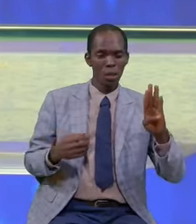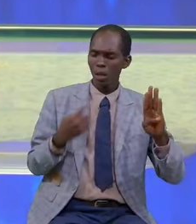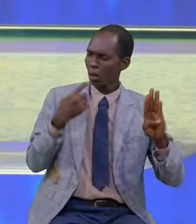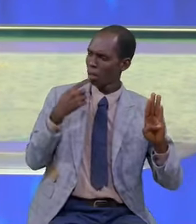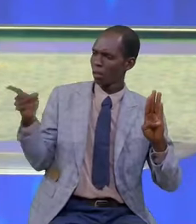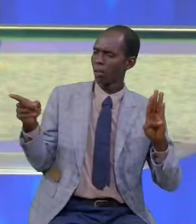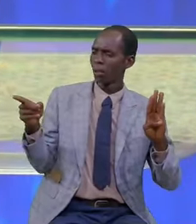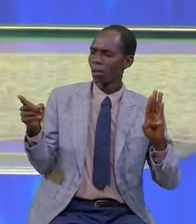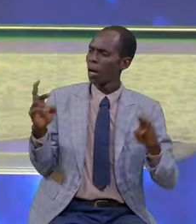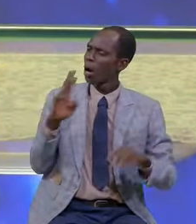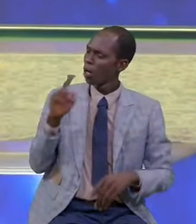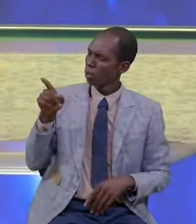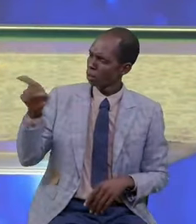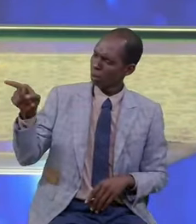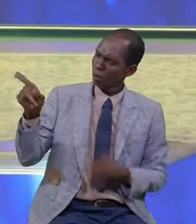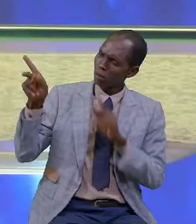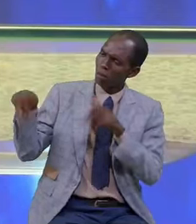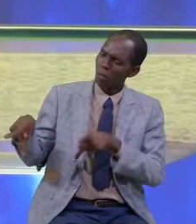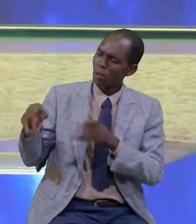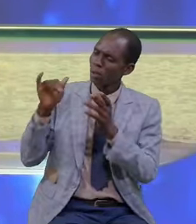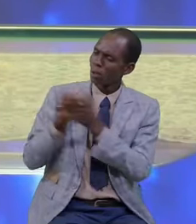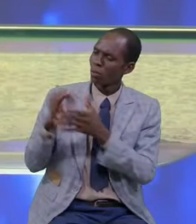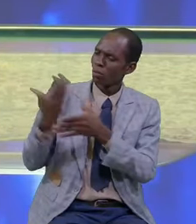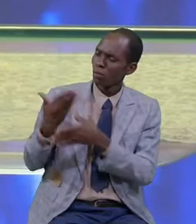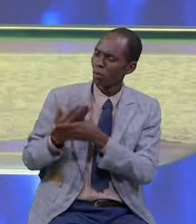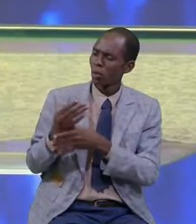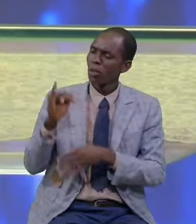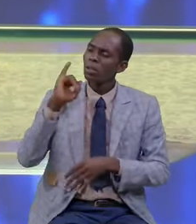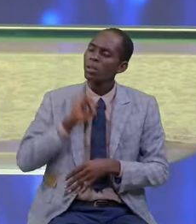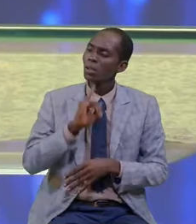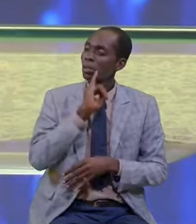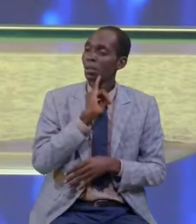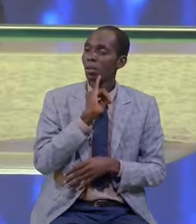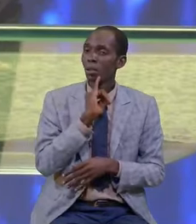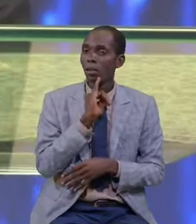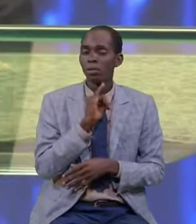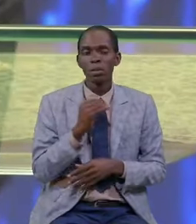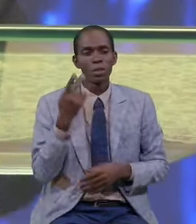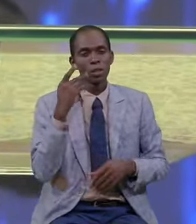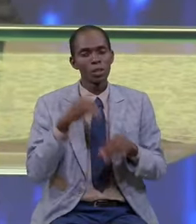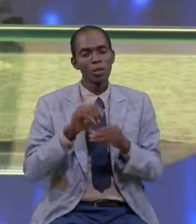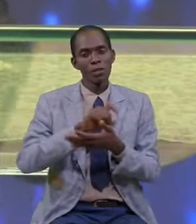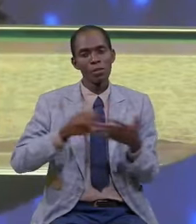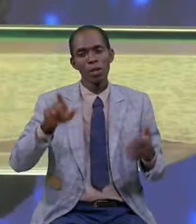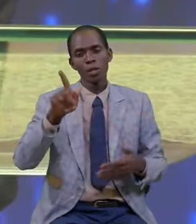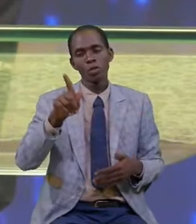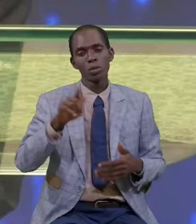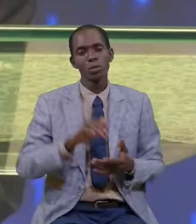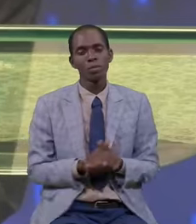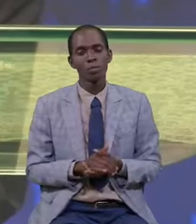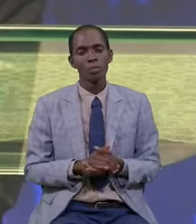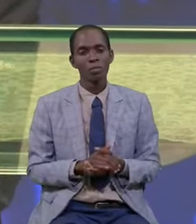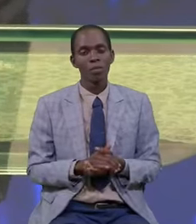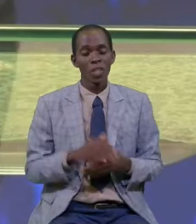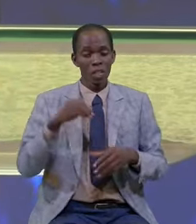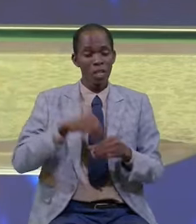est-ce toi qui jettes le trouble en Israël? Oui, allons au verset 21. 21